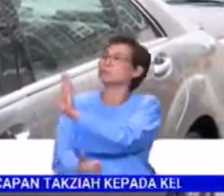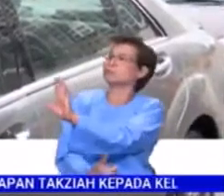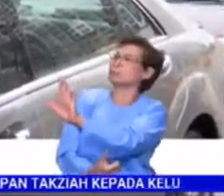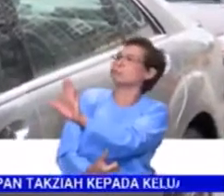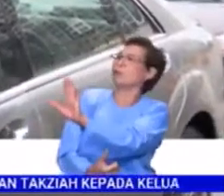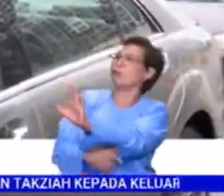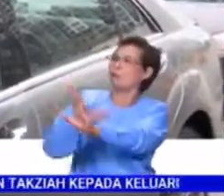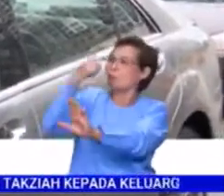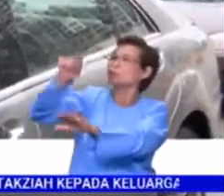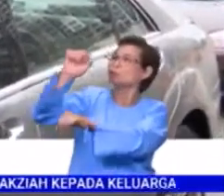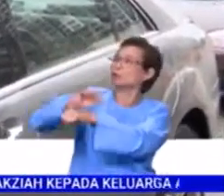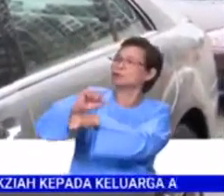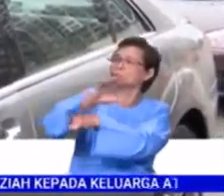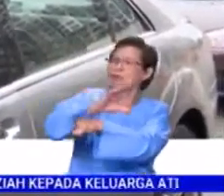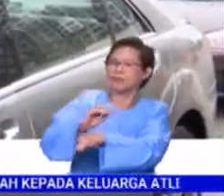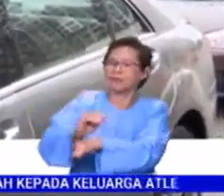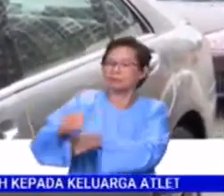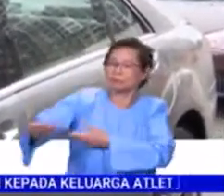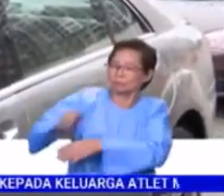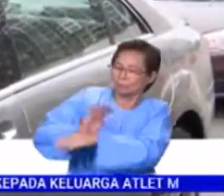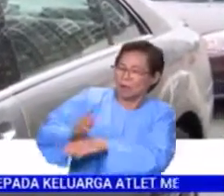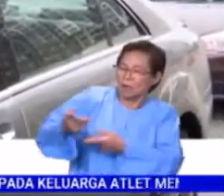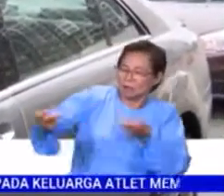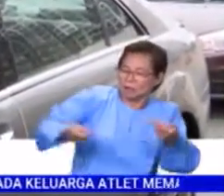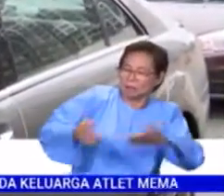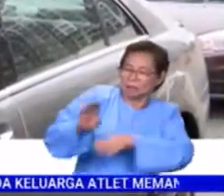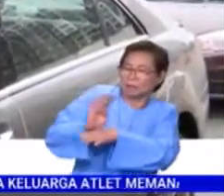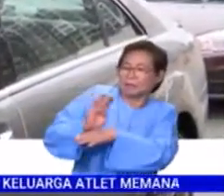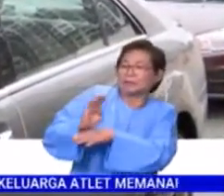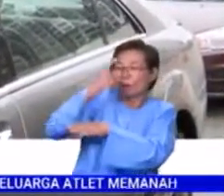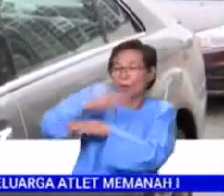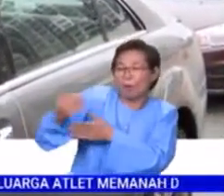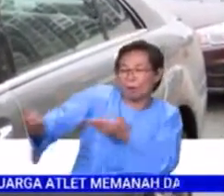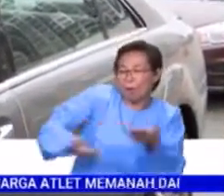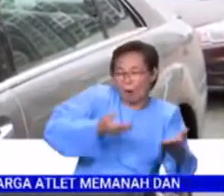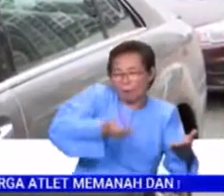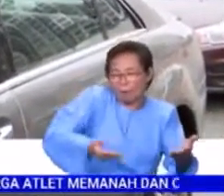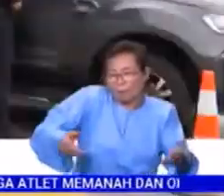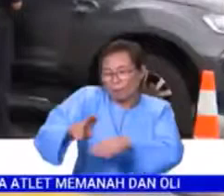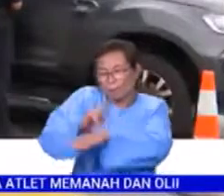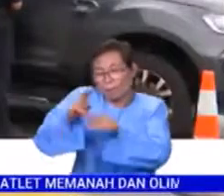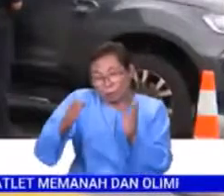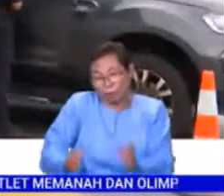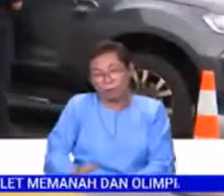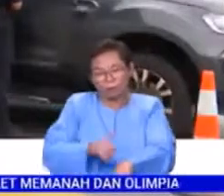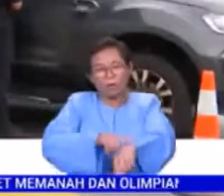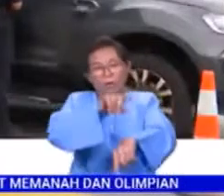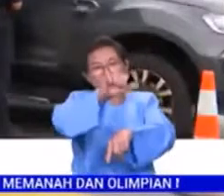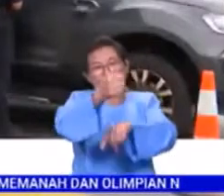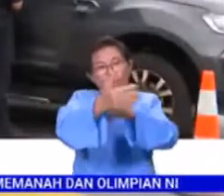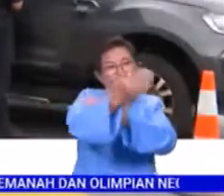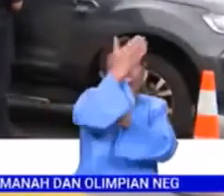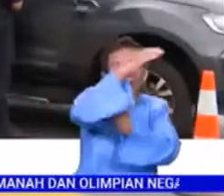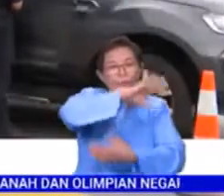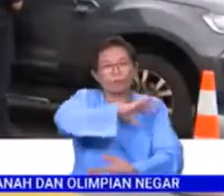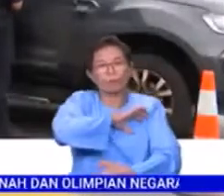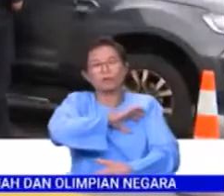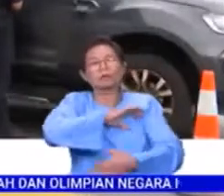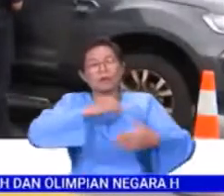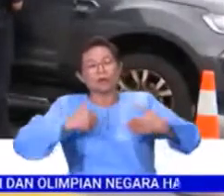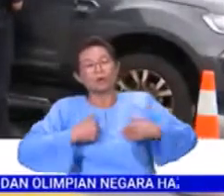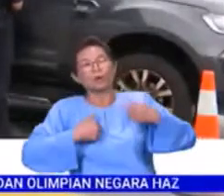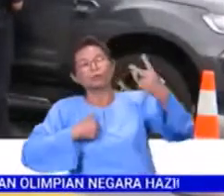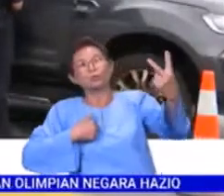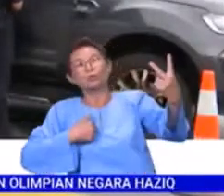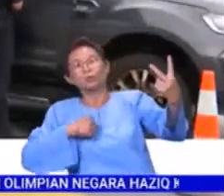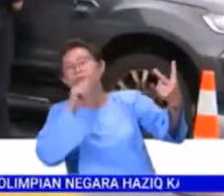urusan kerja dan juga kenderaan perdagangan yang membawa bekalan barangan pengguna. Setakat jam 10 pagi tadi juga, pihak polis melaporkan hanya terdapat 2